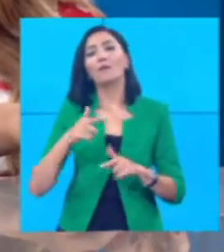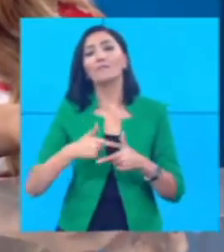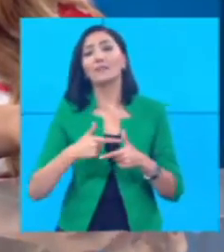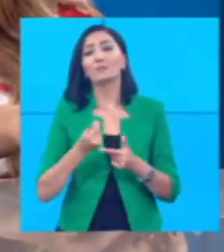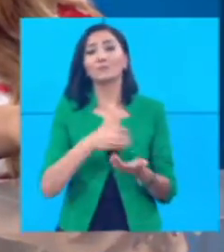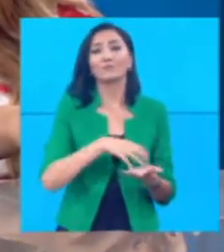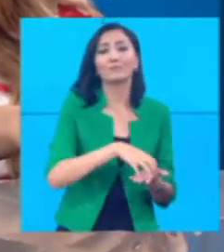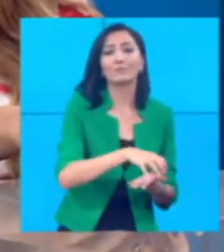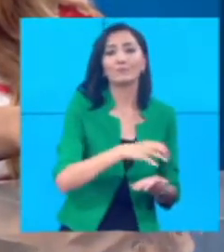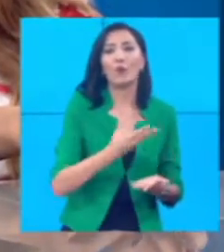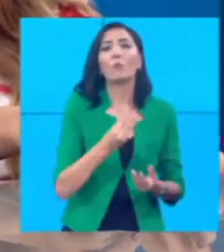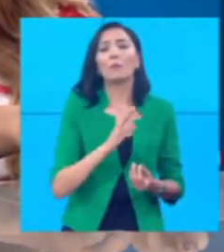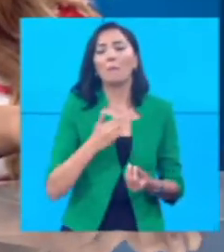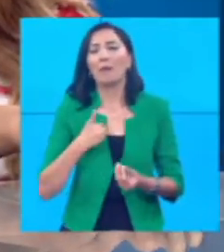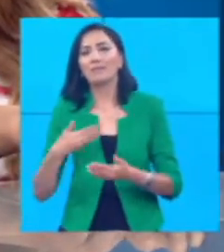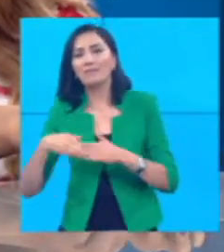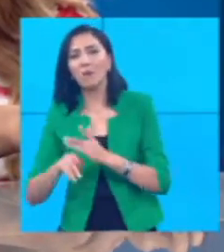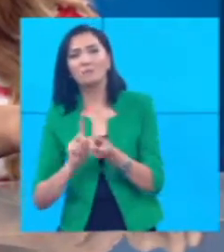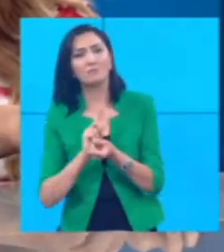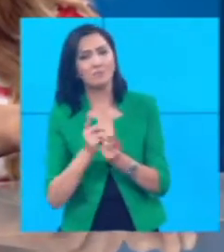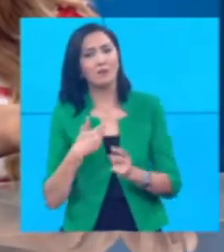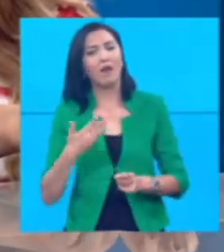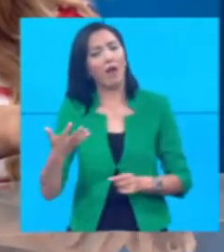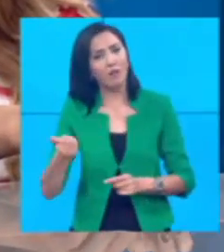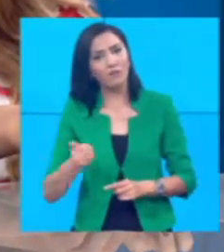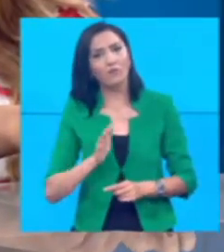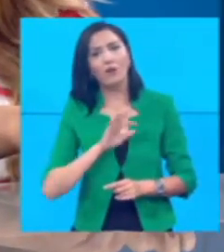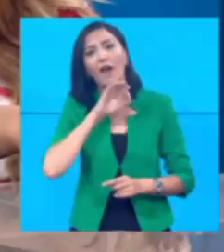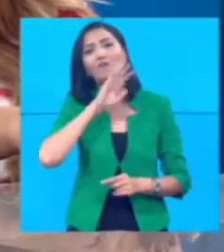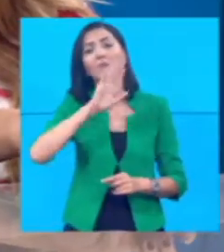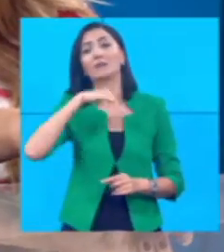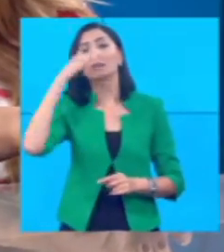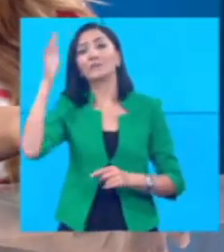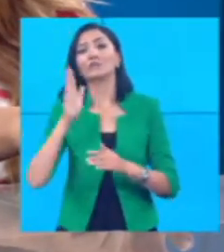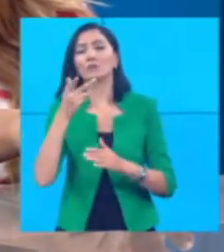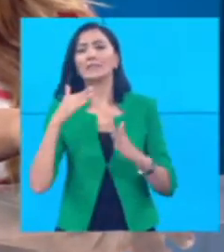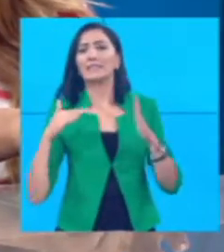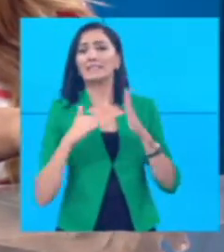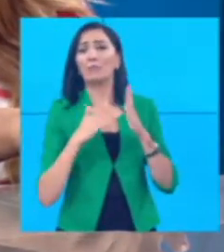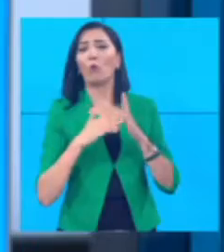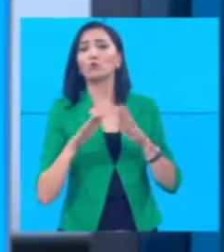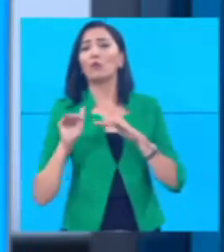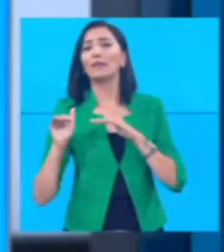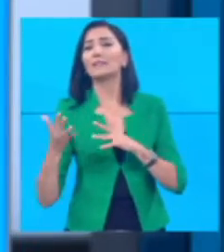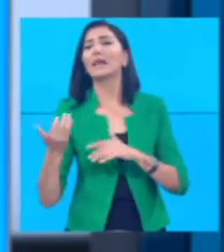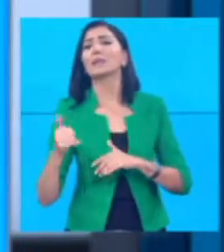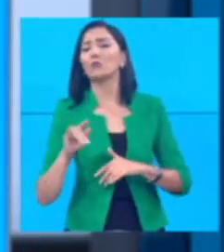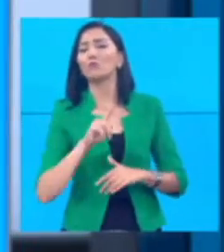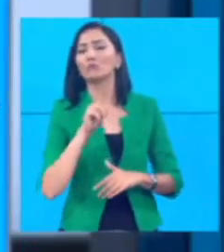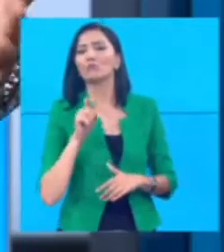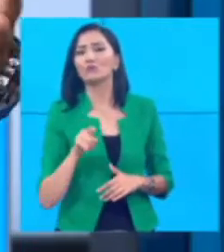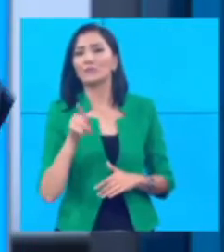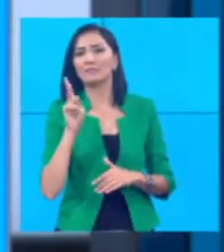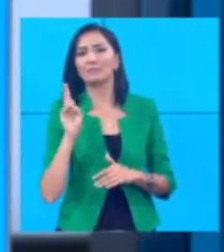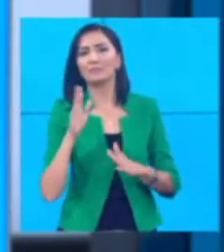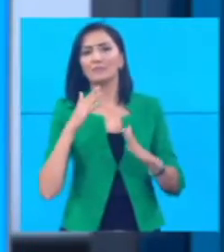hani federasyon bütçesinin olmadığı yerde hemen devreye giriyor. Malzemelerimizi alıyor. Yani biz yurt dışına peki, yarışa gönderebiliyor. Peki bu konuda sponsor desteği alamıyor musunuz? Yani